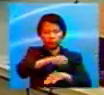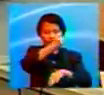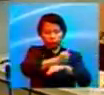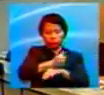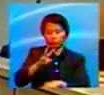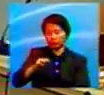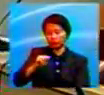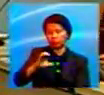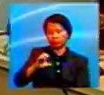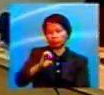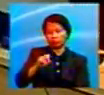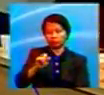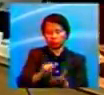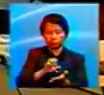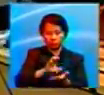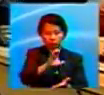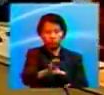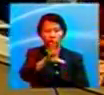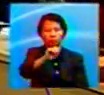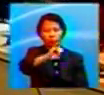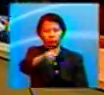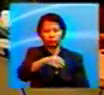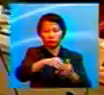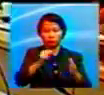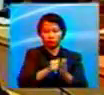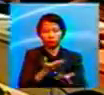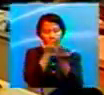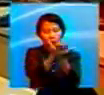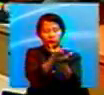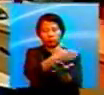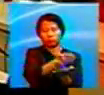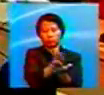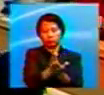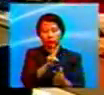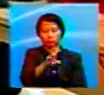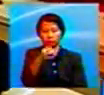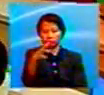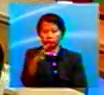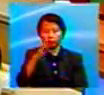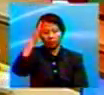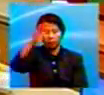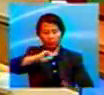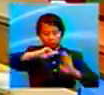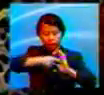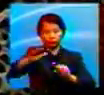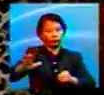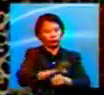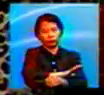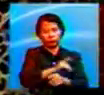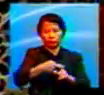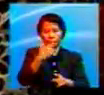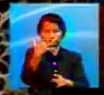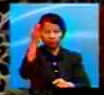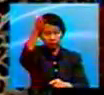MAGIC diumumkan dengan peruntukan RM50 juta pada pembentangan bajet 2014. Ia akan beroperasi sepenuhnya pada Mei